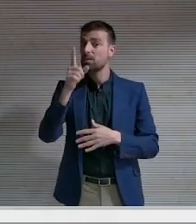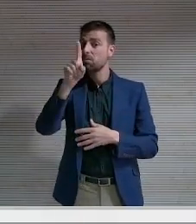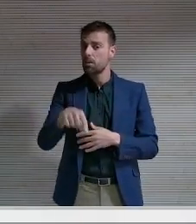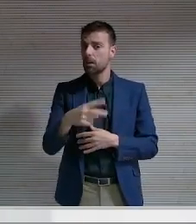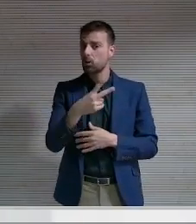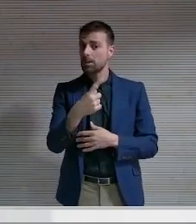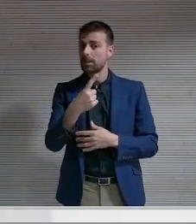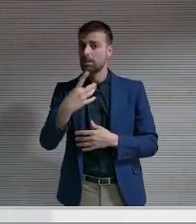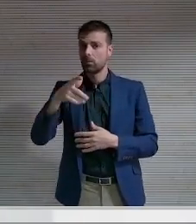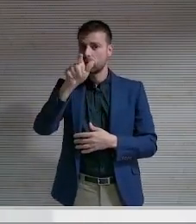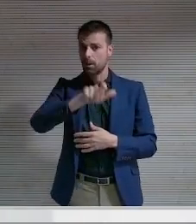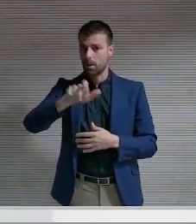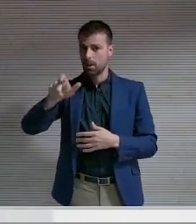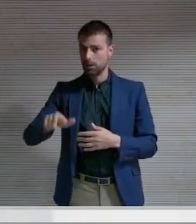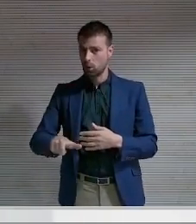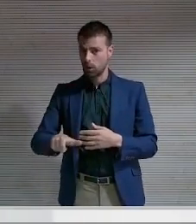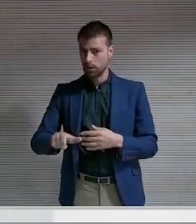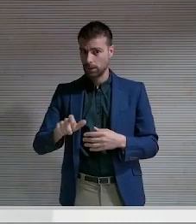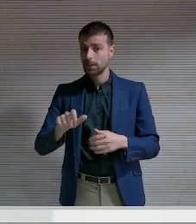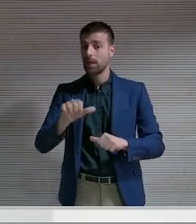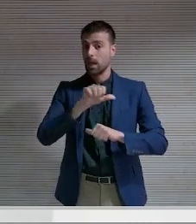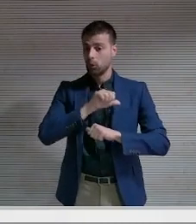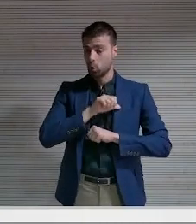395.214 persones i una afiliació de